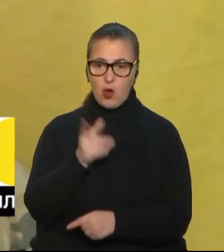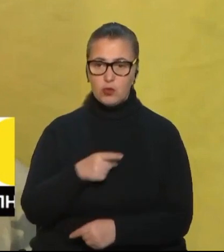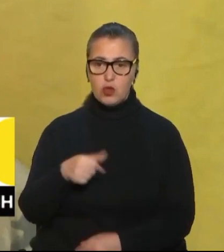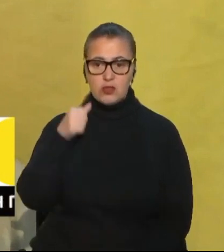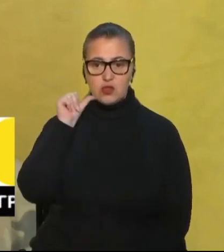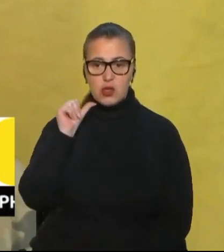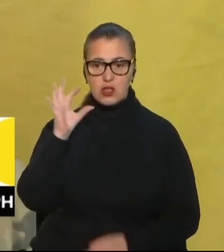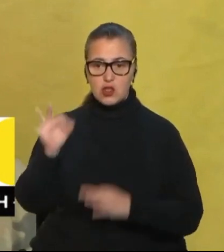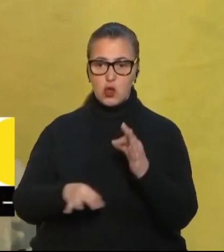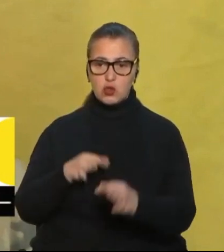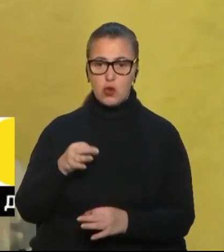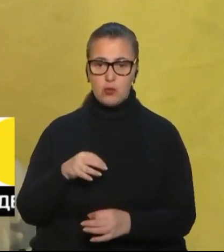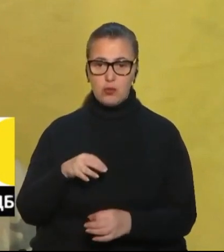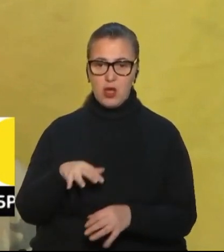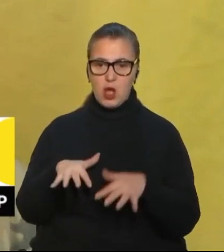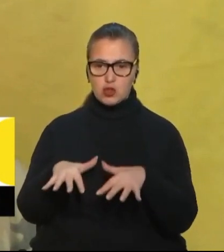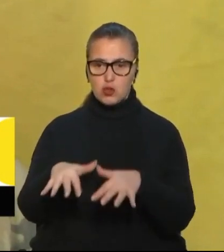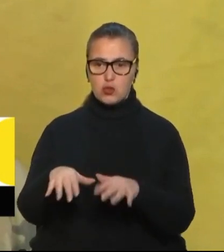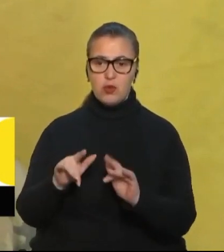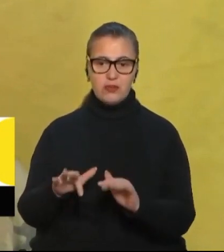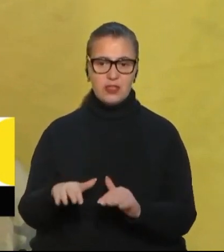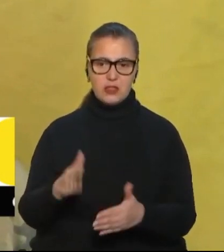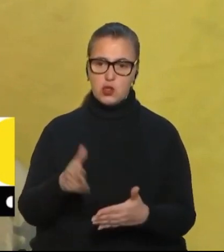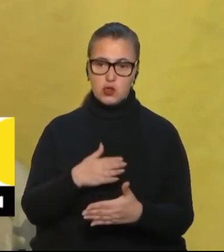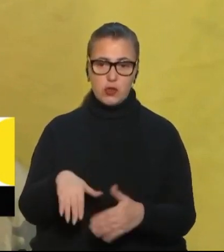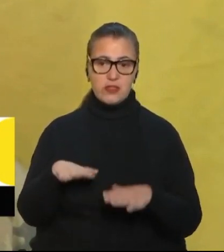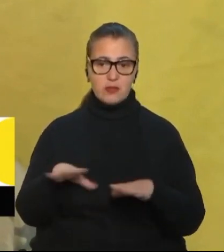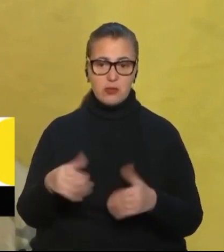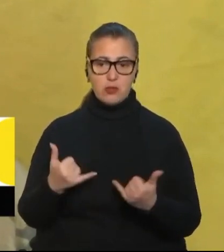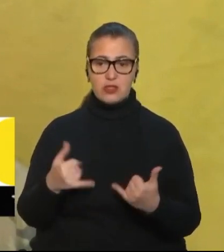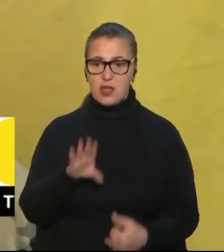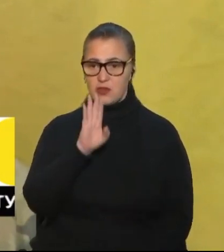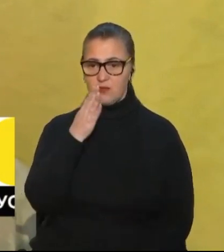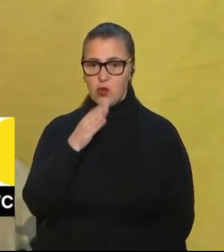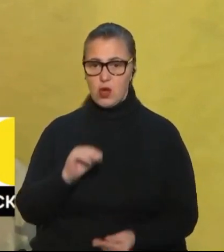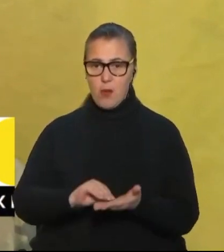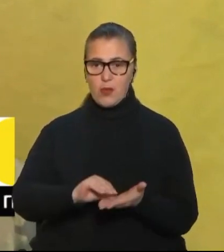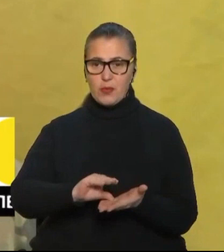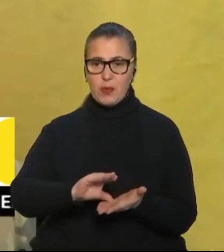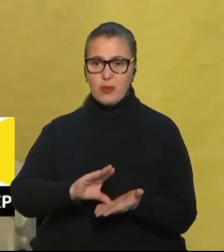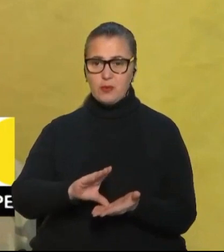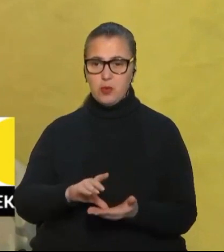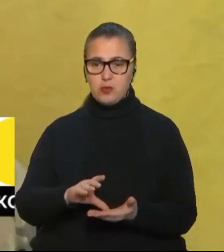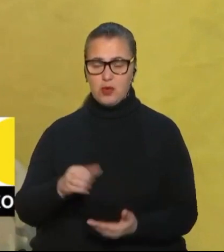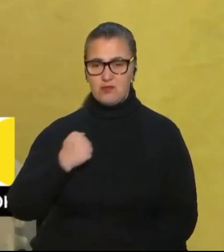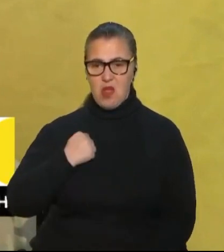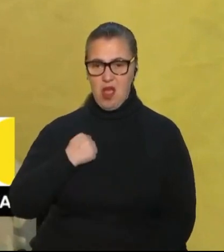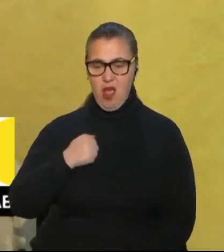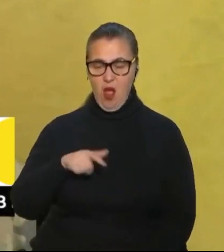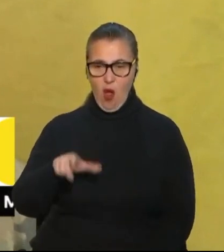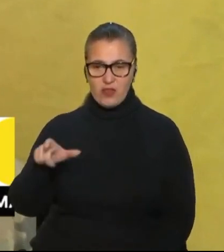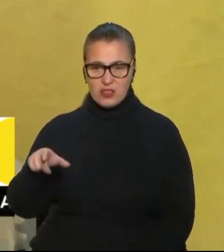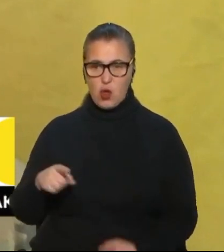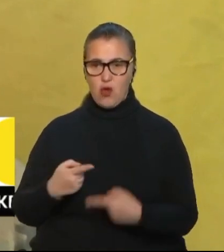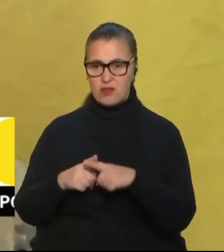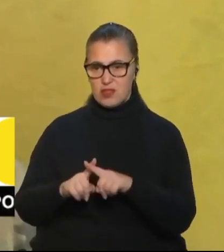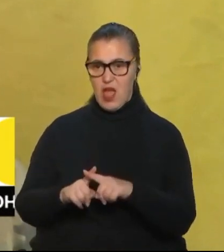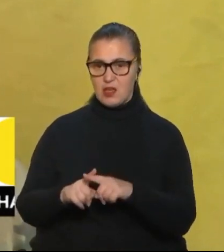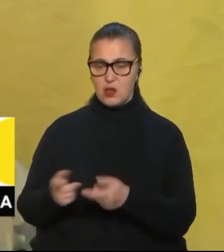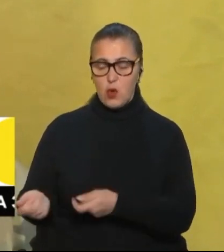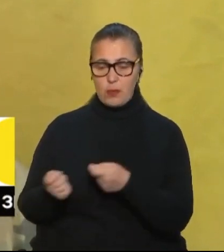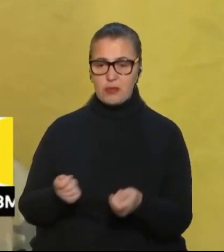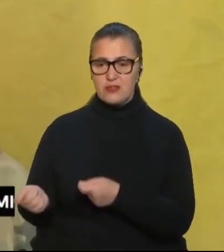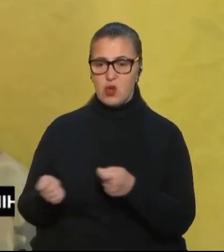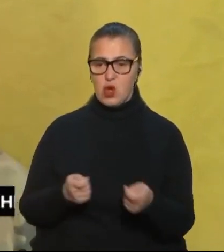доби штурмових дій взагалі не проводилось. Зараз ворог накопичує особовий склад, накопичує техніку,